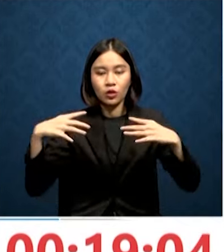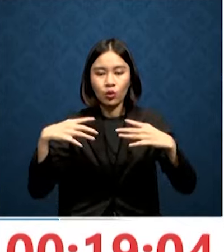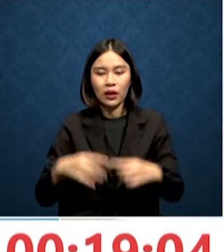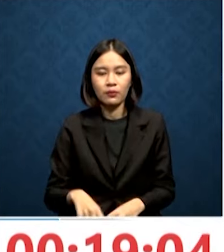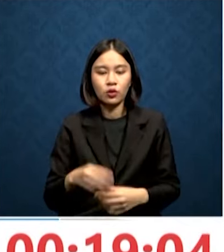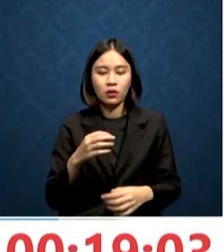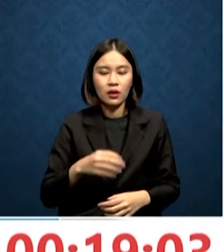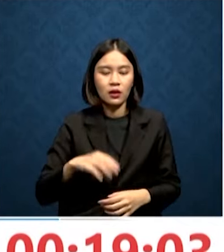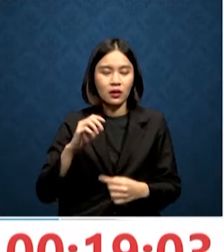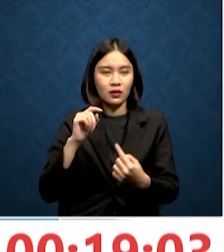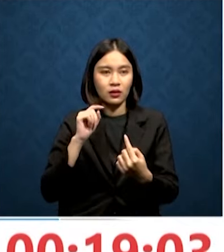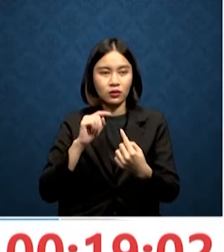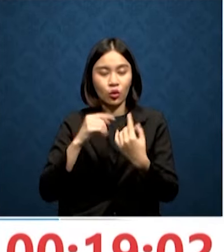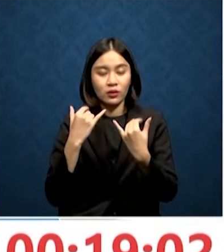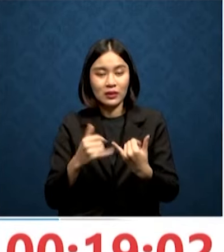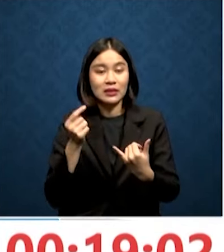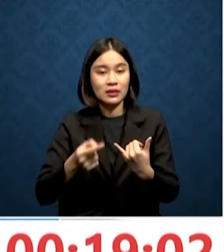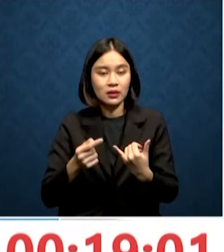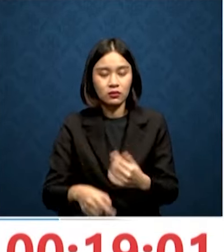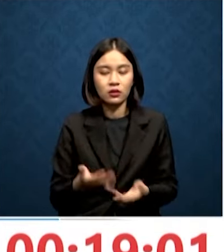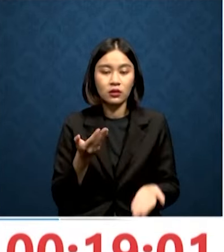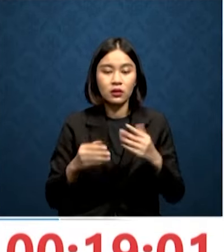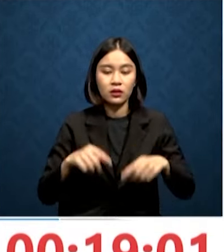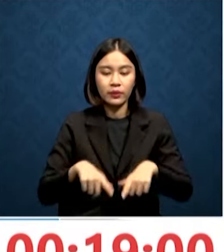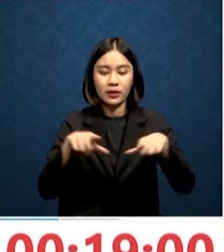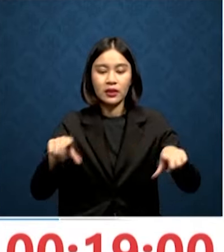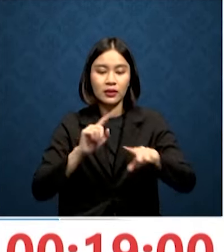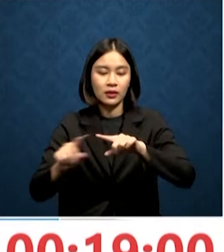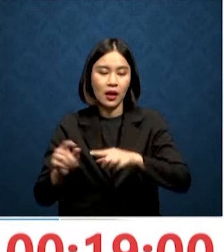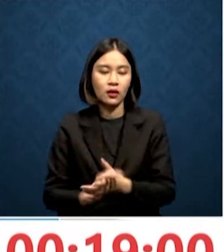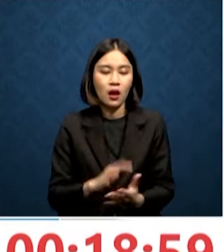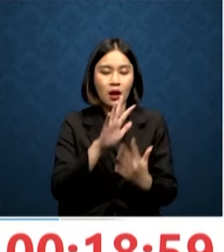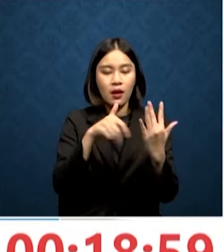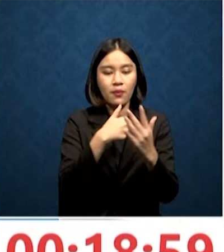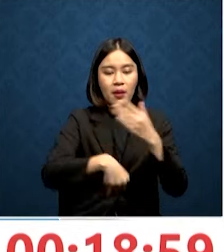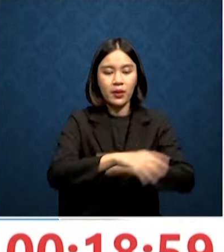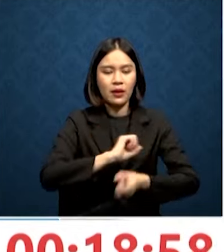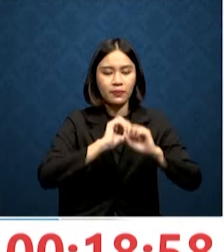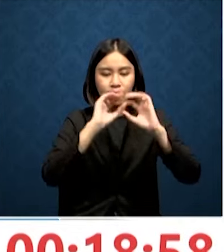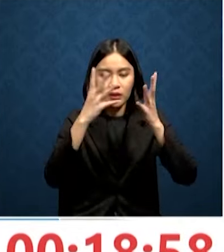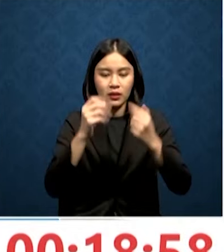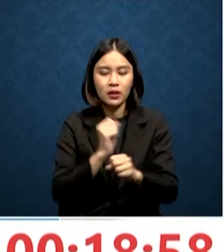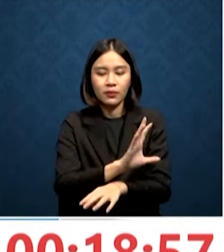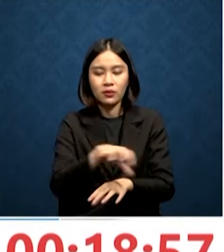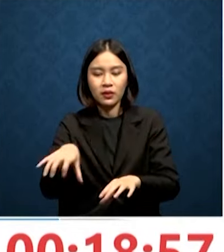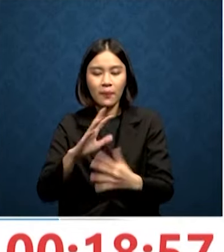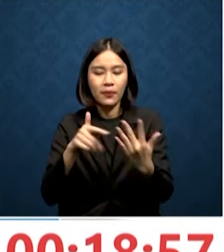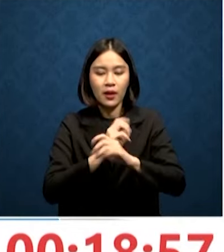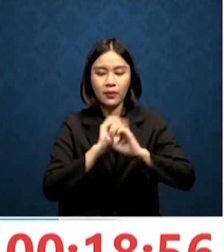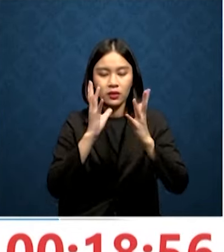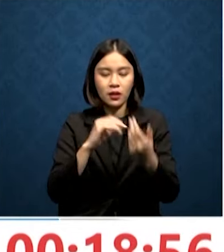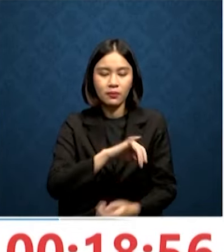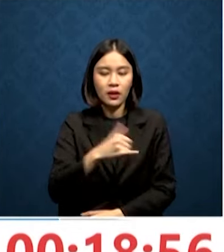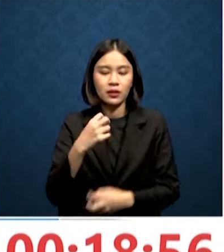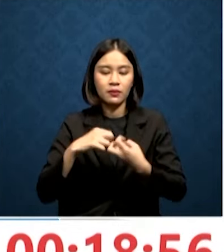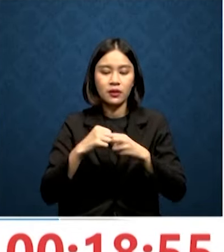หรือปัญหาที่เกิดขึ้นในพื้นที่การขาดแผนการเชิงปฏิบัติที่ชัดเจนจากหน่วยงานต่างๆอาจทำให้การ